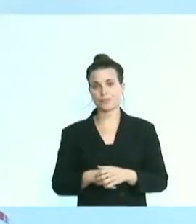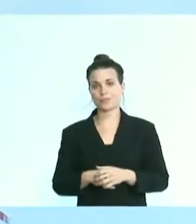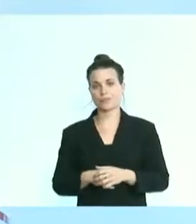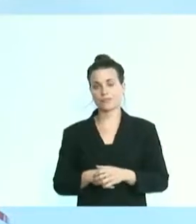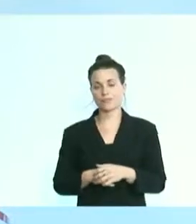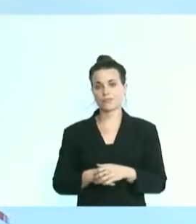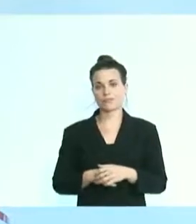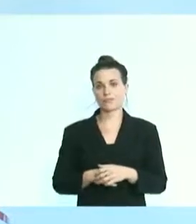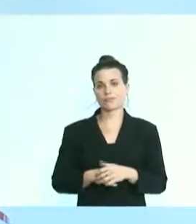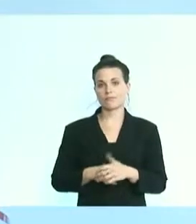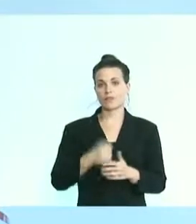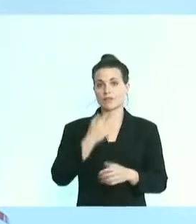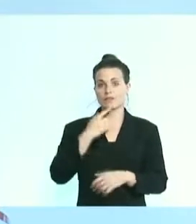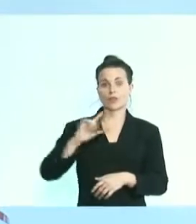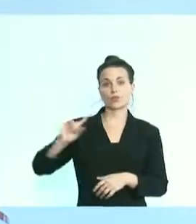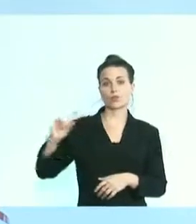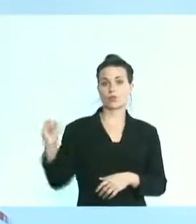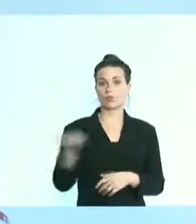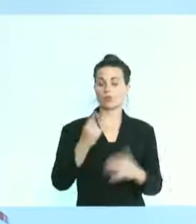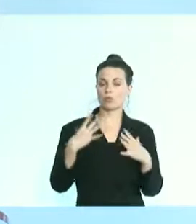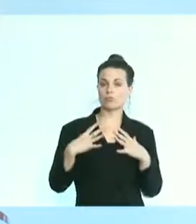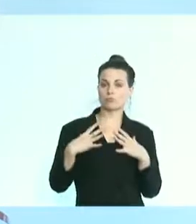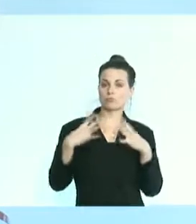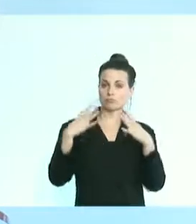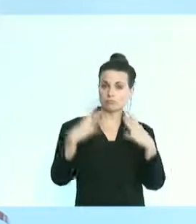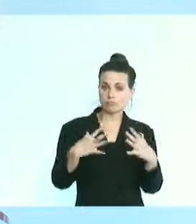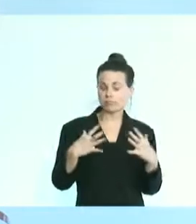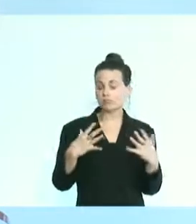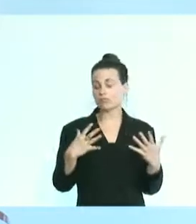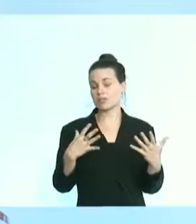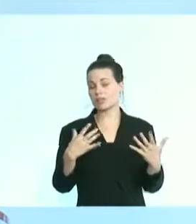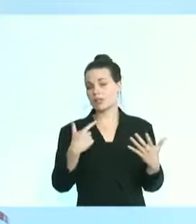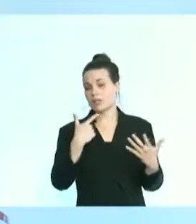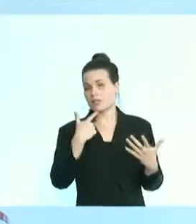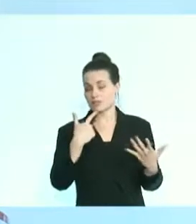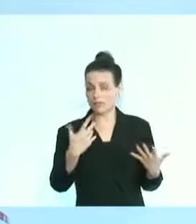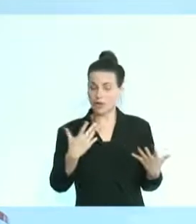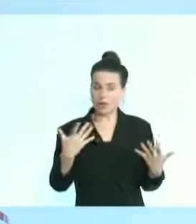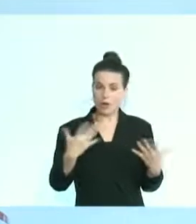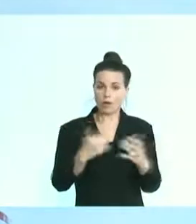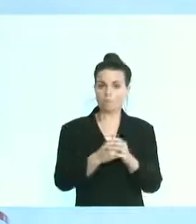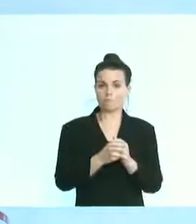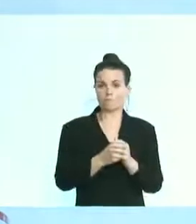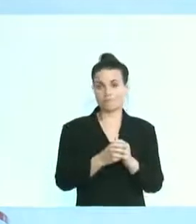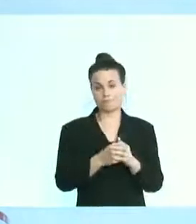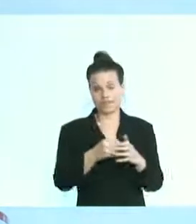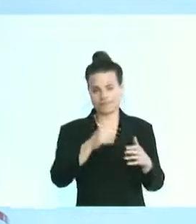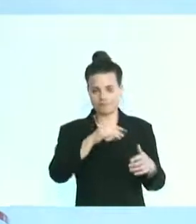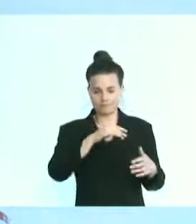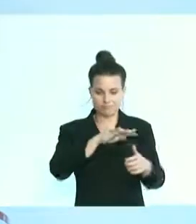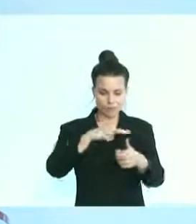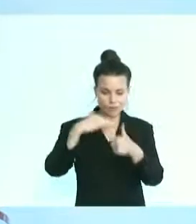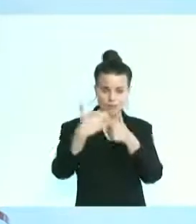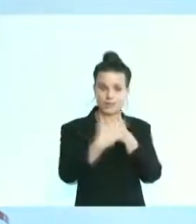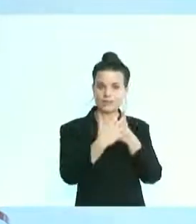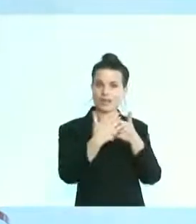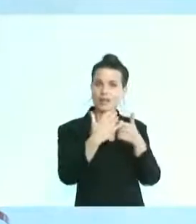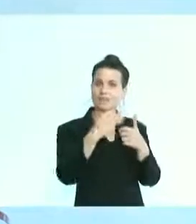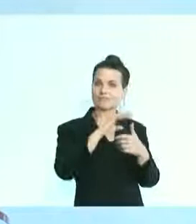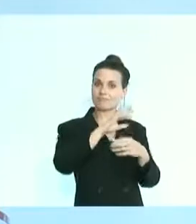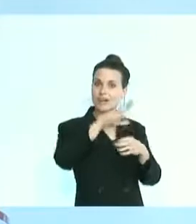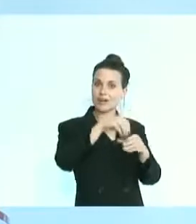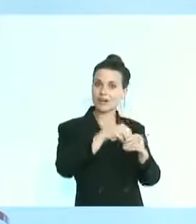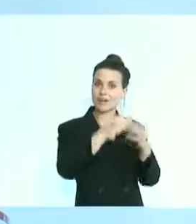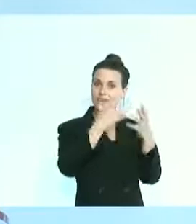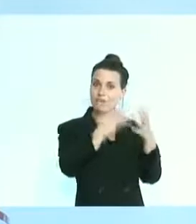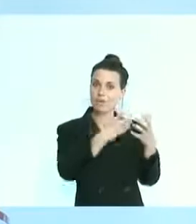une ambition supplémentaire, c'est un pas supplémentaire très fort en direction de cette société inclusive que nous appelons tous